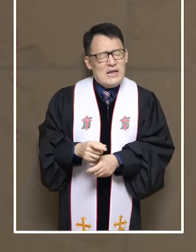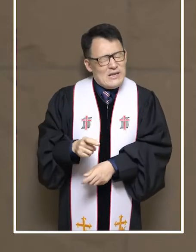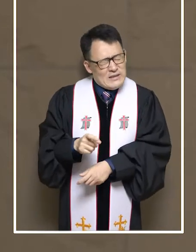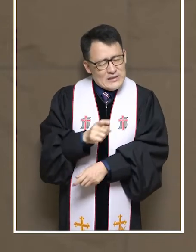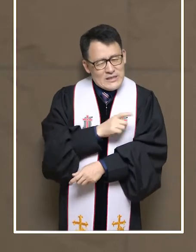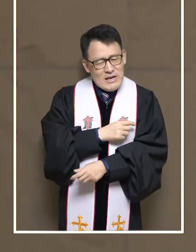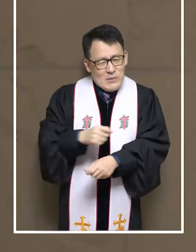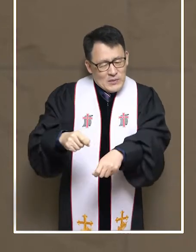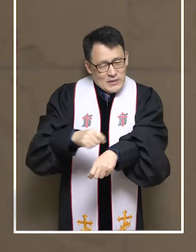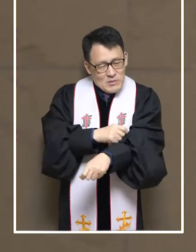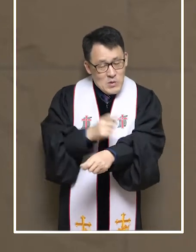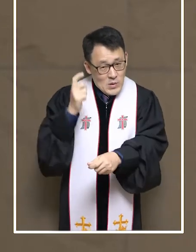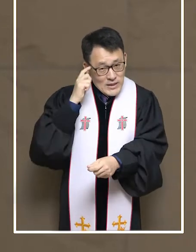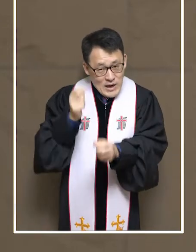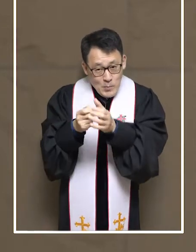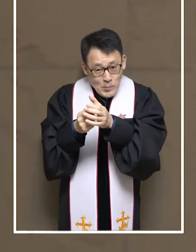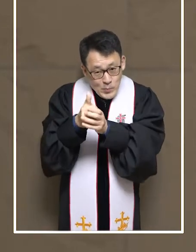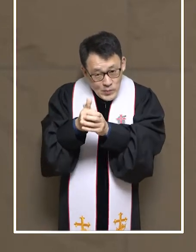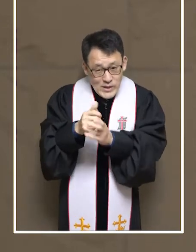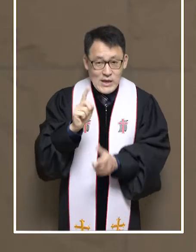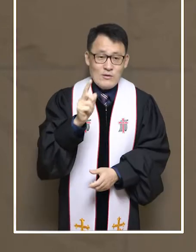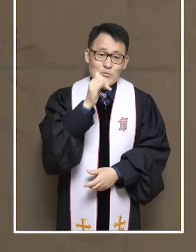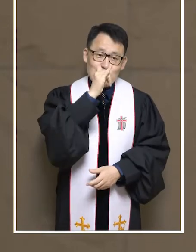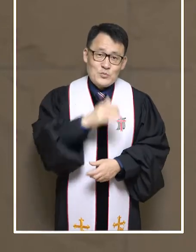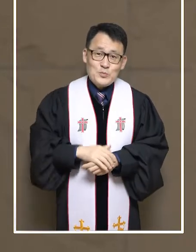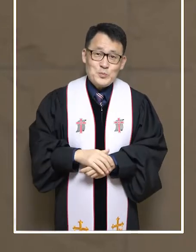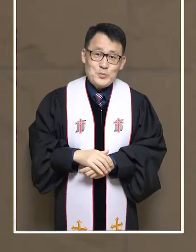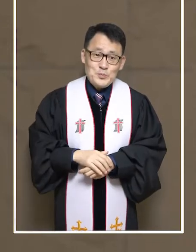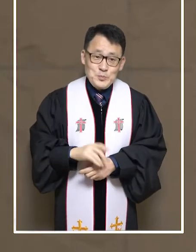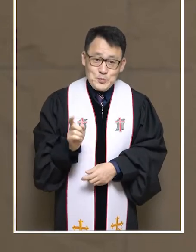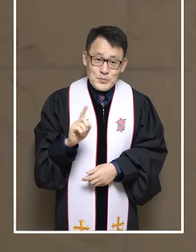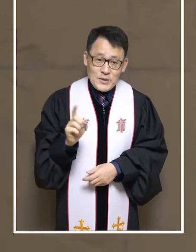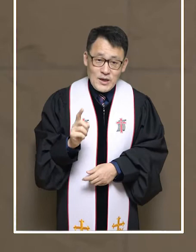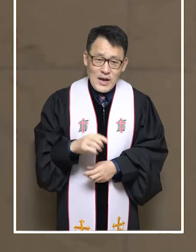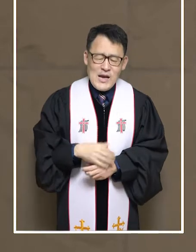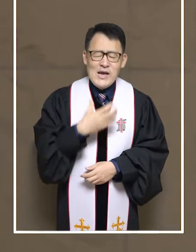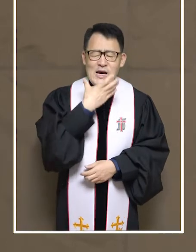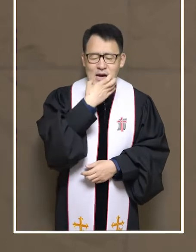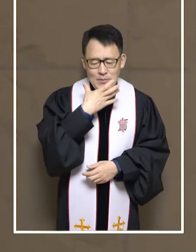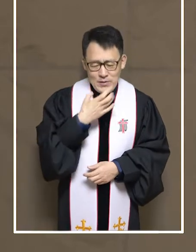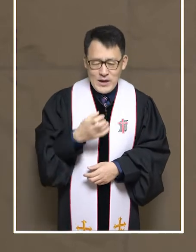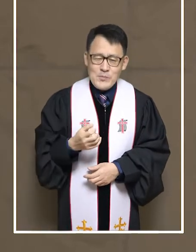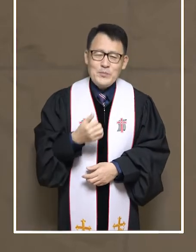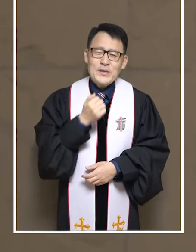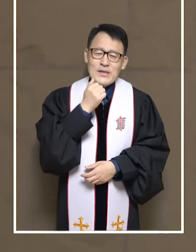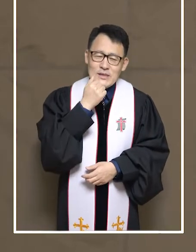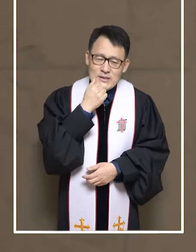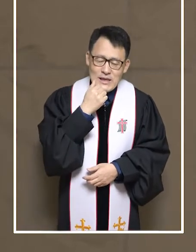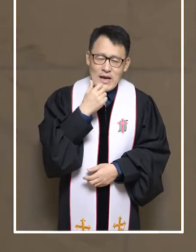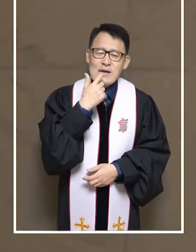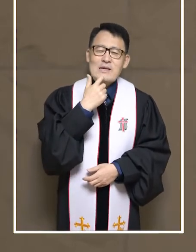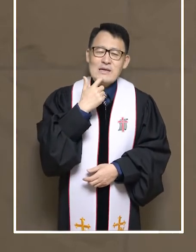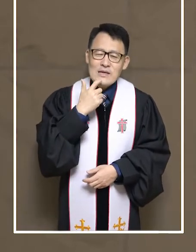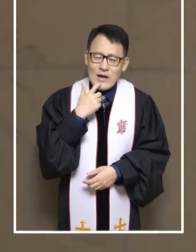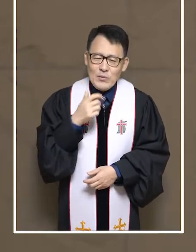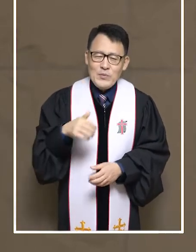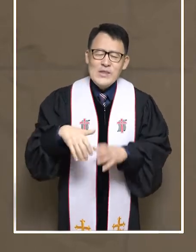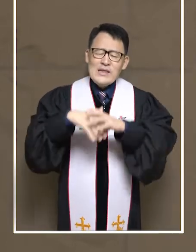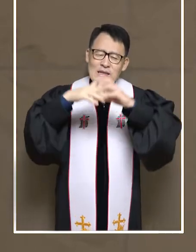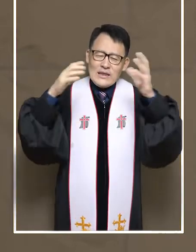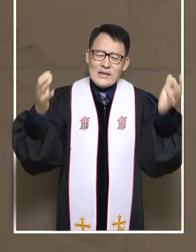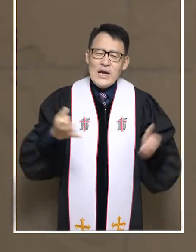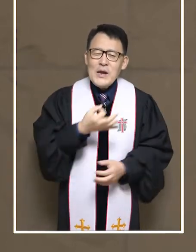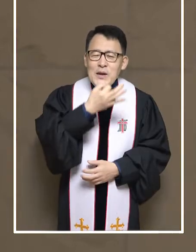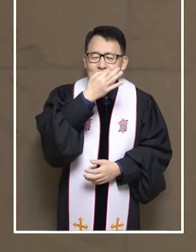그런데 거기 아주 독특한 이야기들이 하나씩 있습니다. 그게 뭐냐 하면 아브라함도 이삭도 그리고